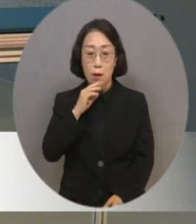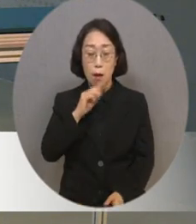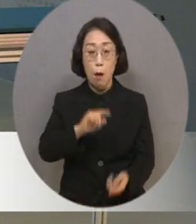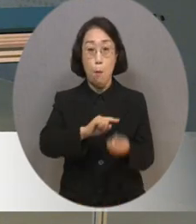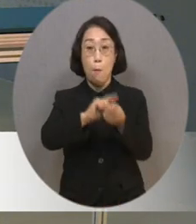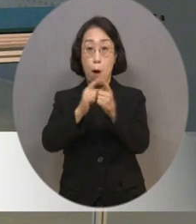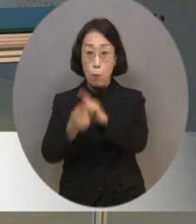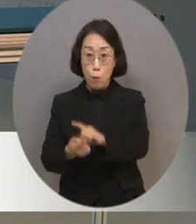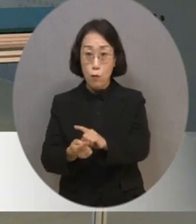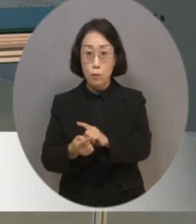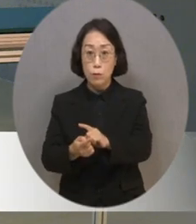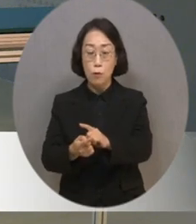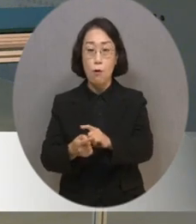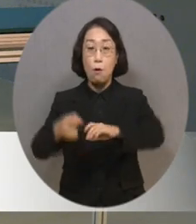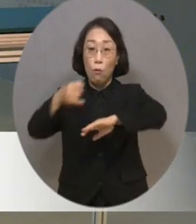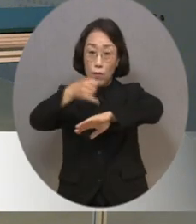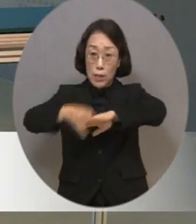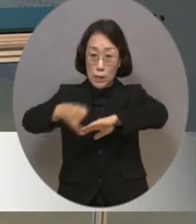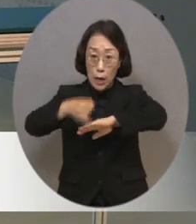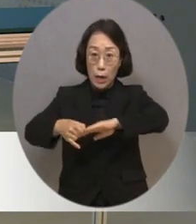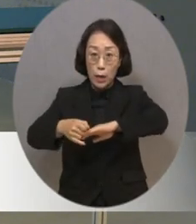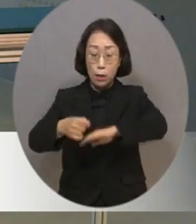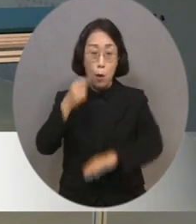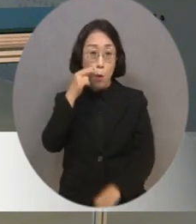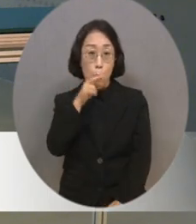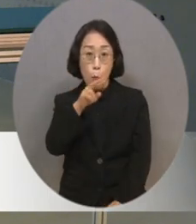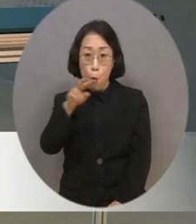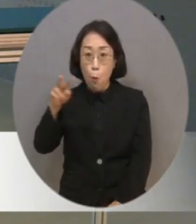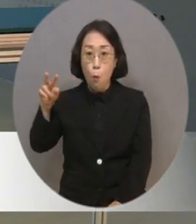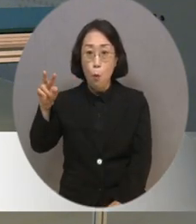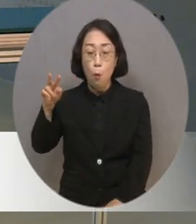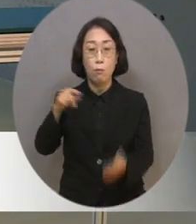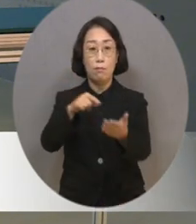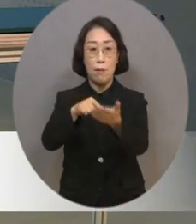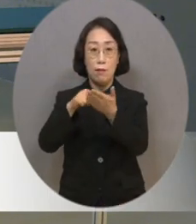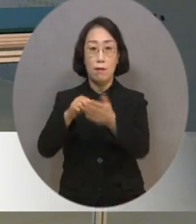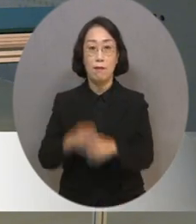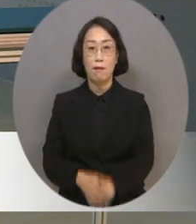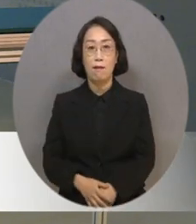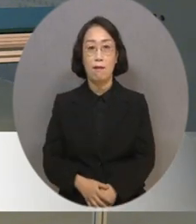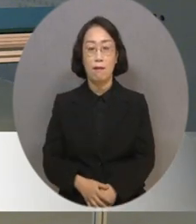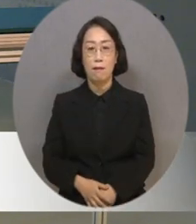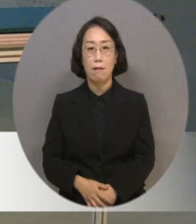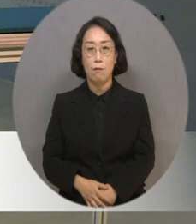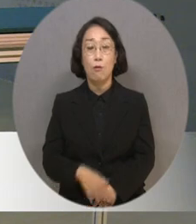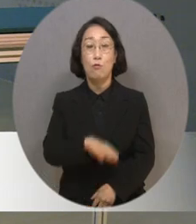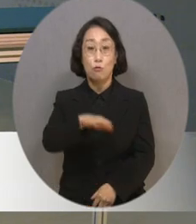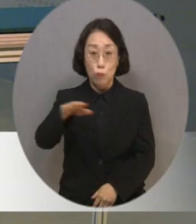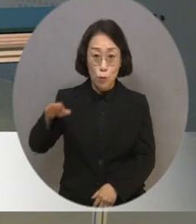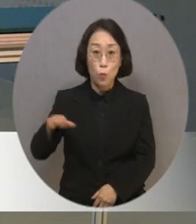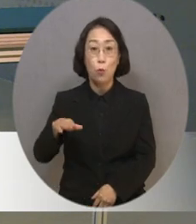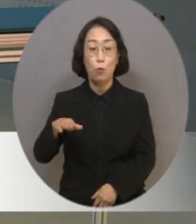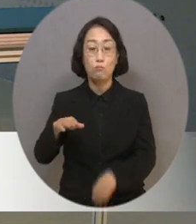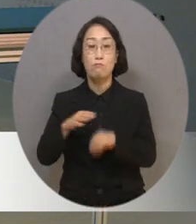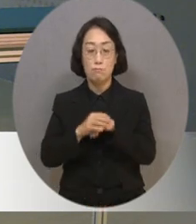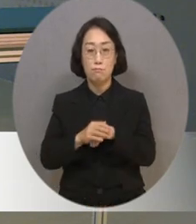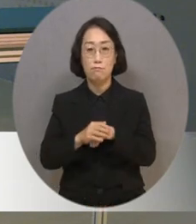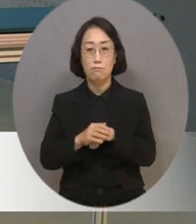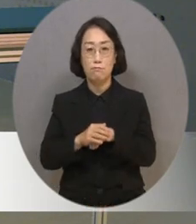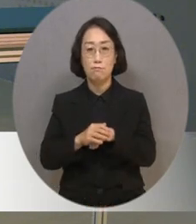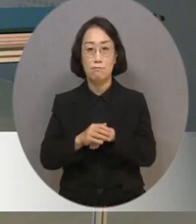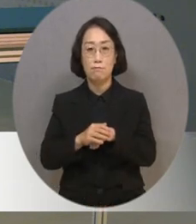나타나다 보니까 이제 직관적으로 보이는 게 일반 사람들한테도 잘